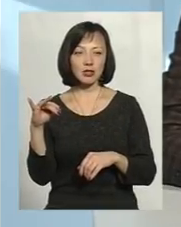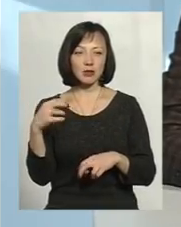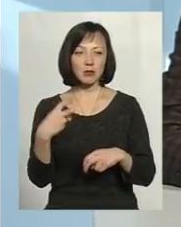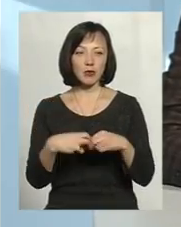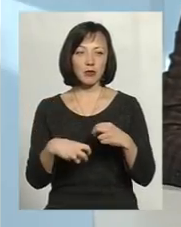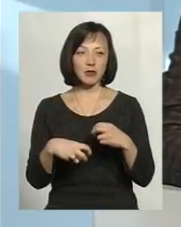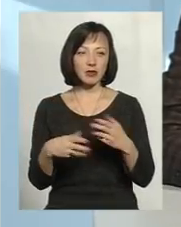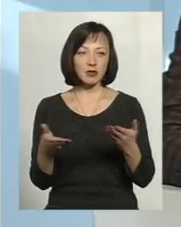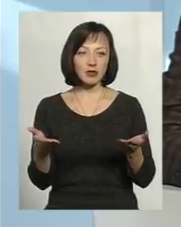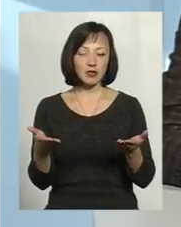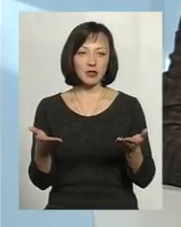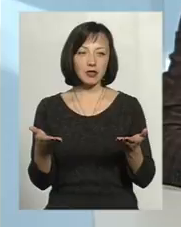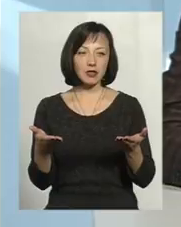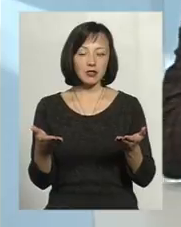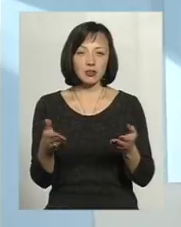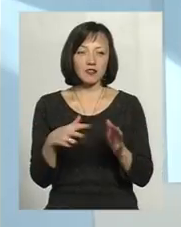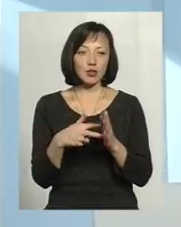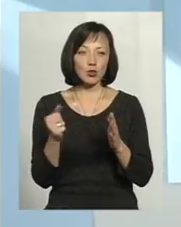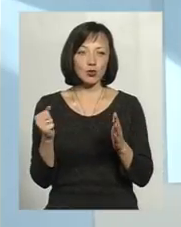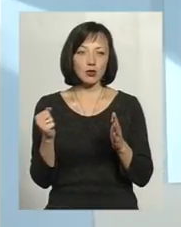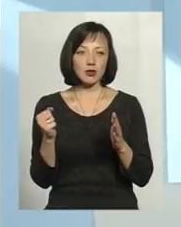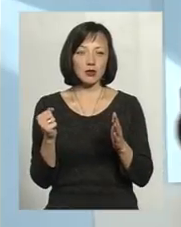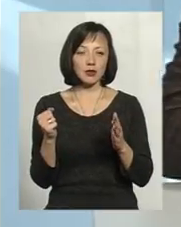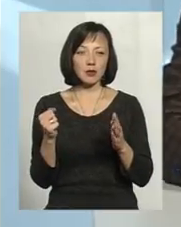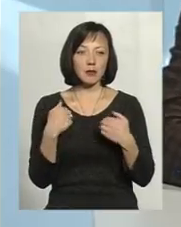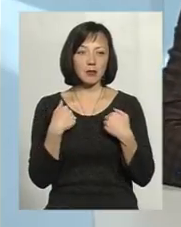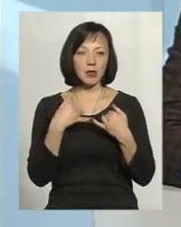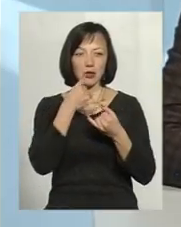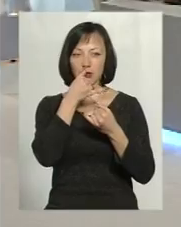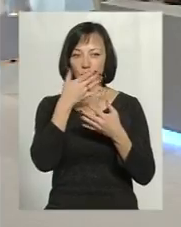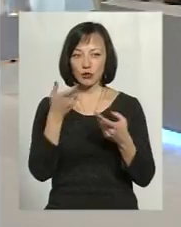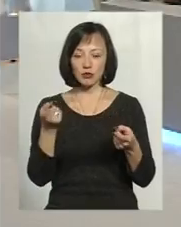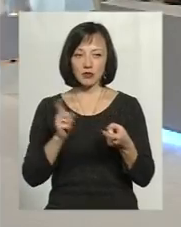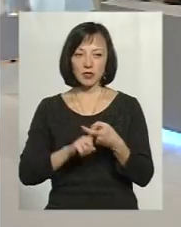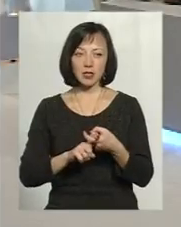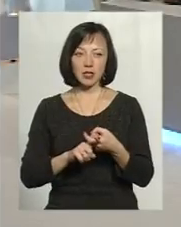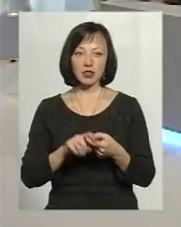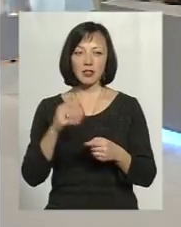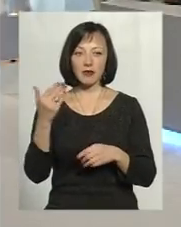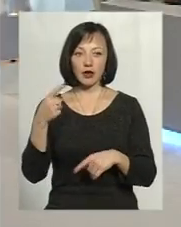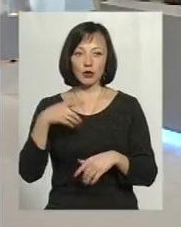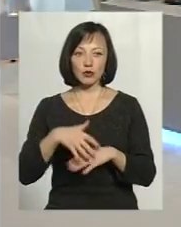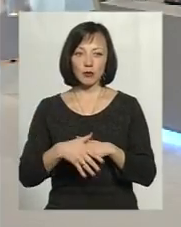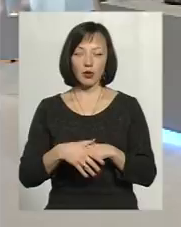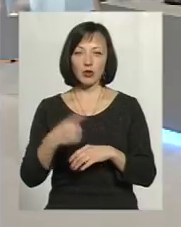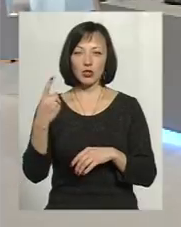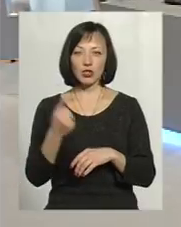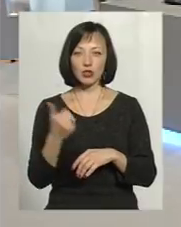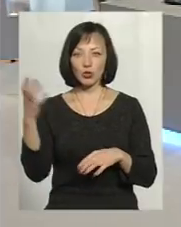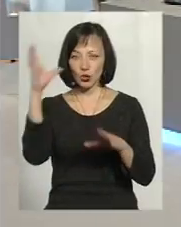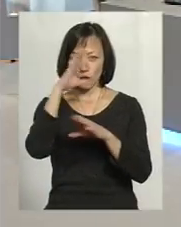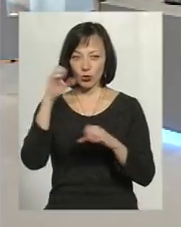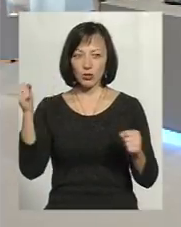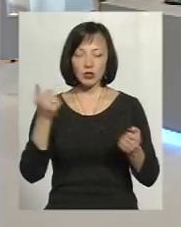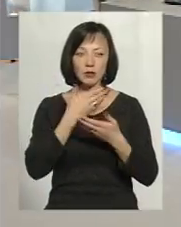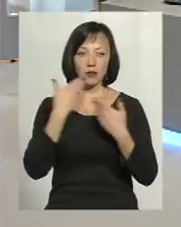поломились, там вони спеціально не ремонтують, чи вони відключають, ми не можемо зв'язатися. І ви розумієте, що по тижнях ночі нема